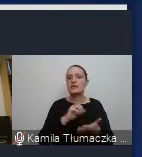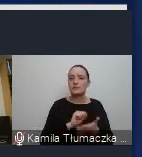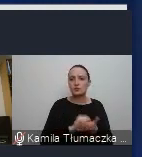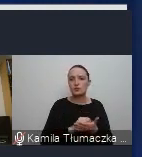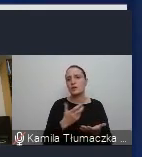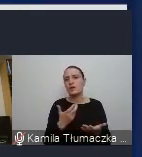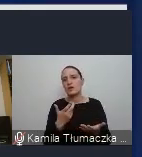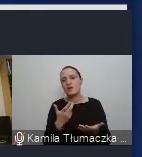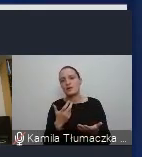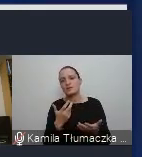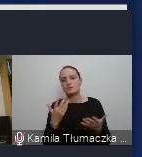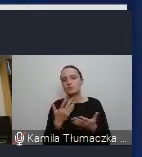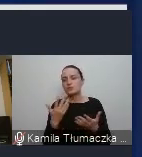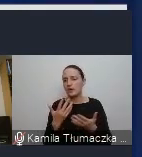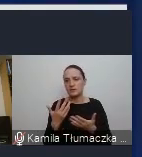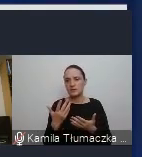takiego